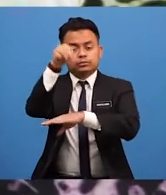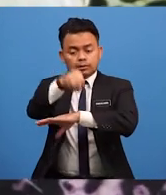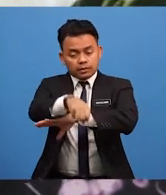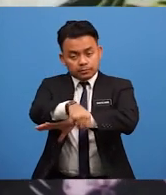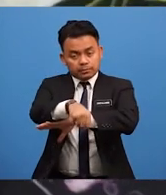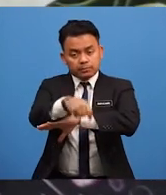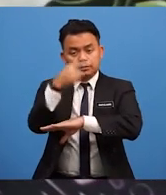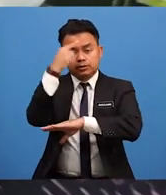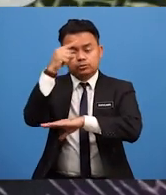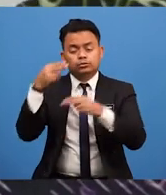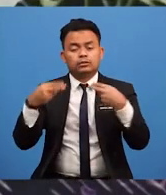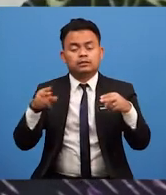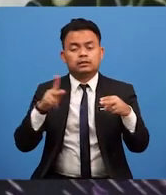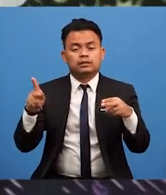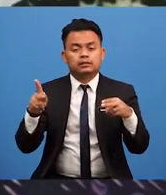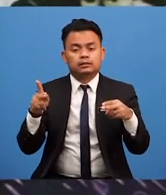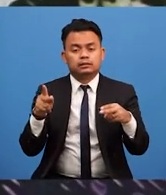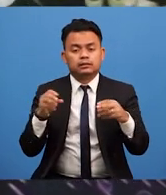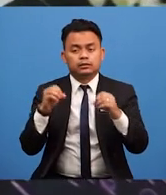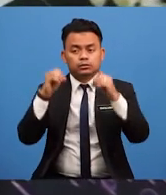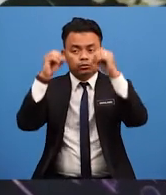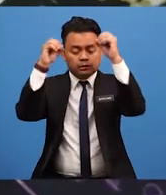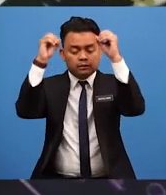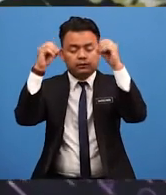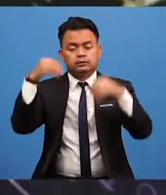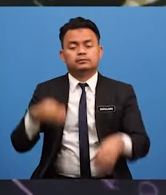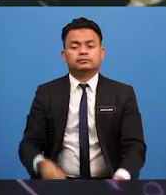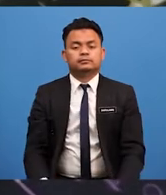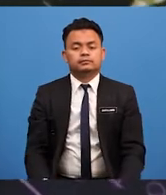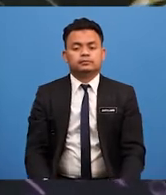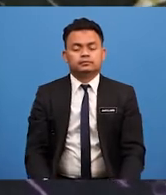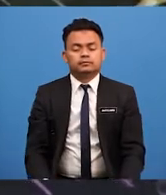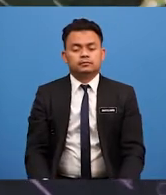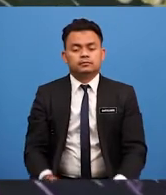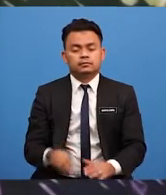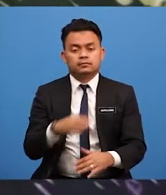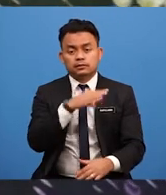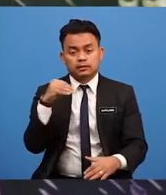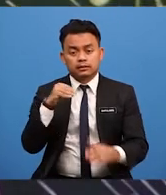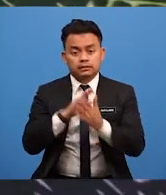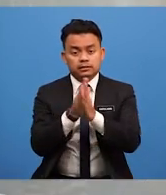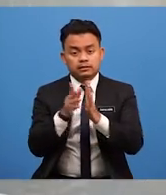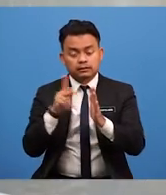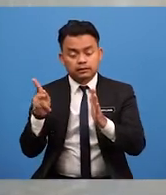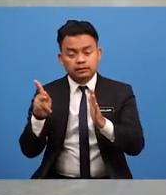untuk menghilangkan gelombang udara dan menjadikannya lebih sebati.